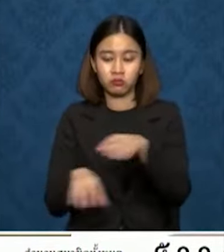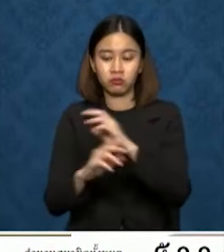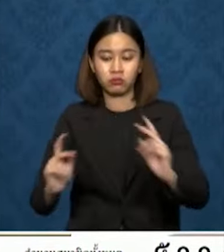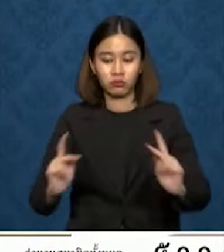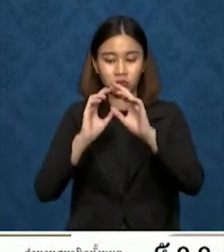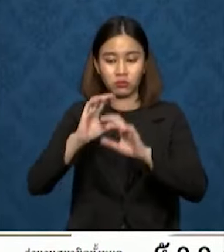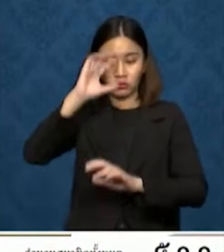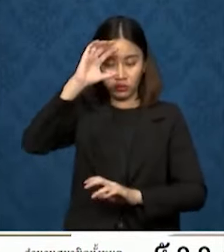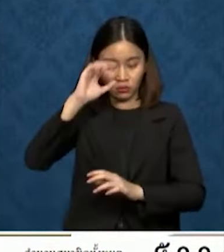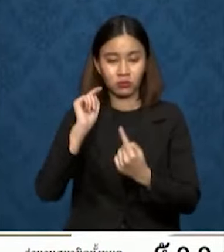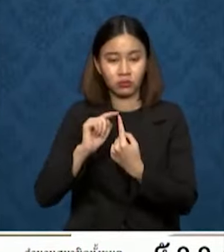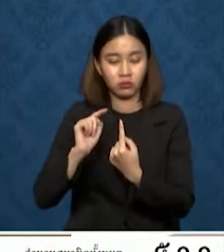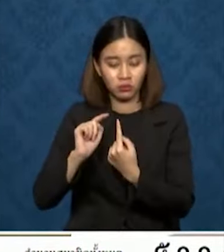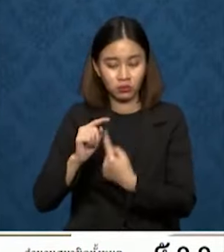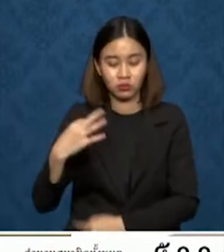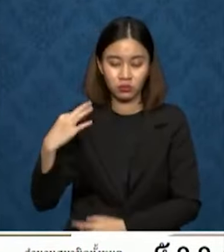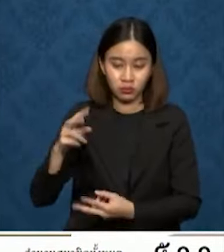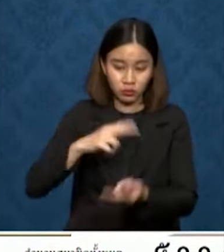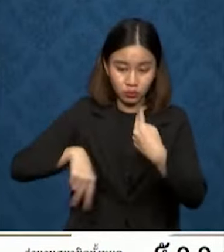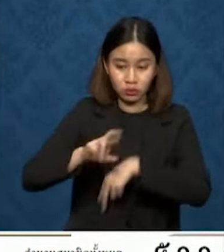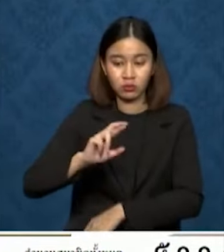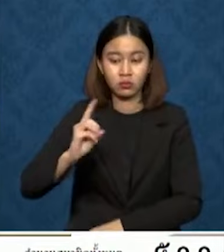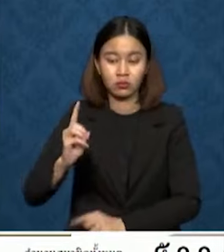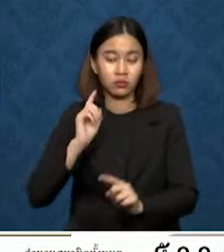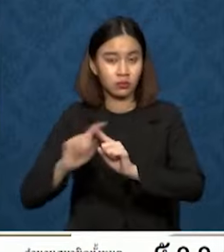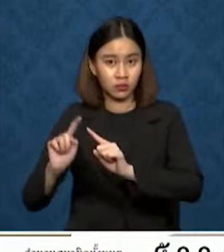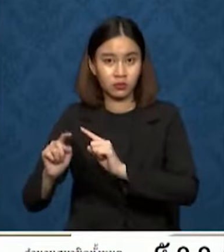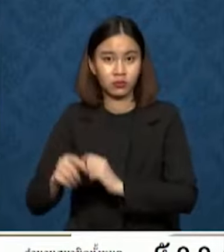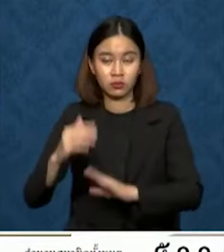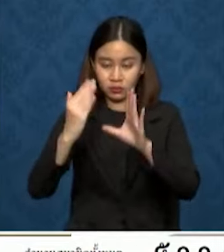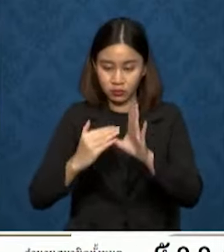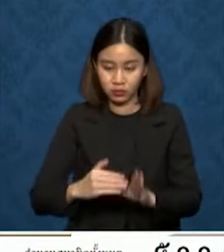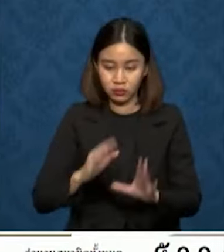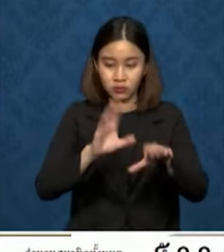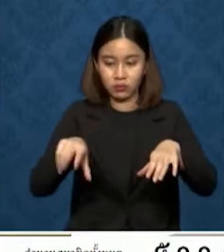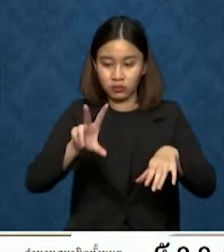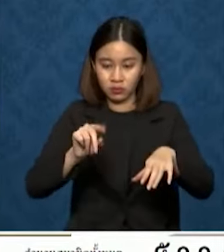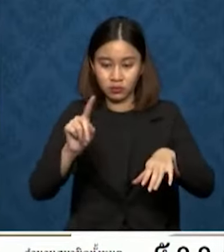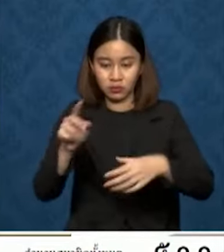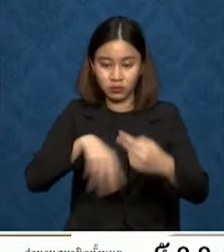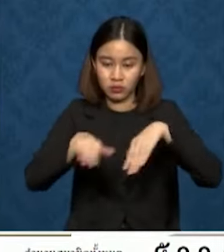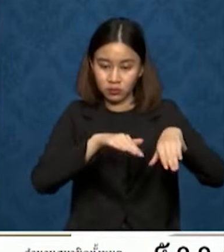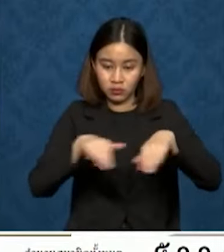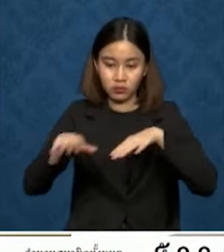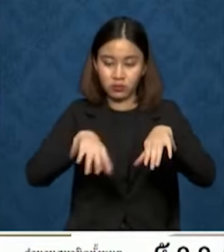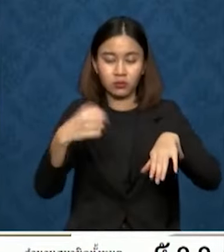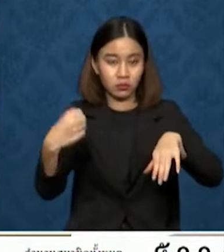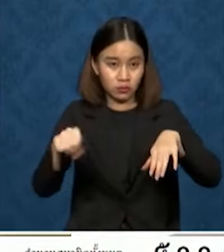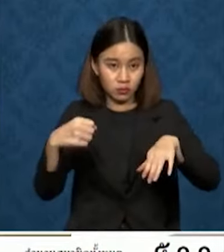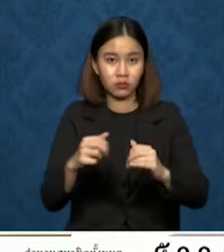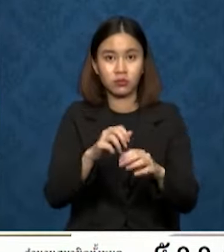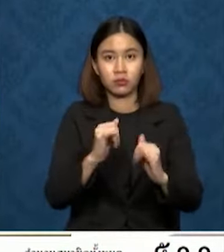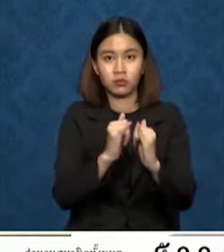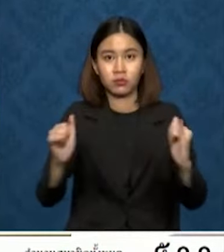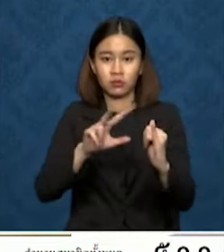ไยั กลองร้อาศารัษาดนแน ขึทางเบีง 31 แงควพมมบัร 10 แ่องรัได้ 300 เตียง